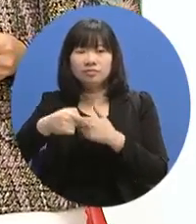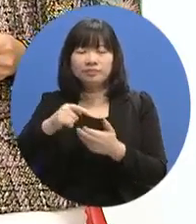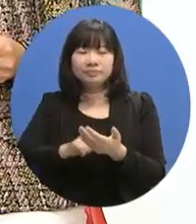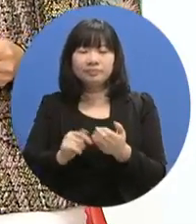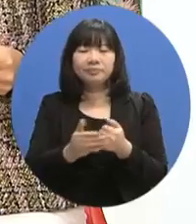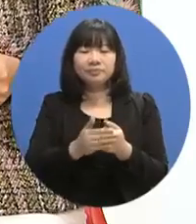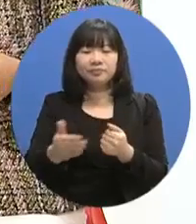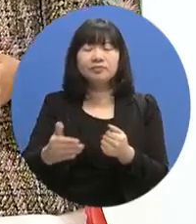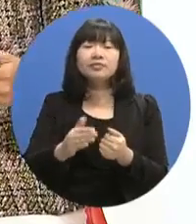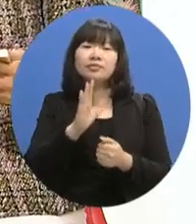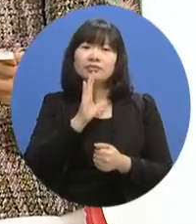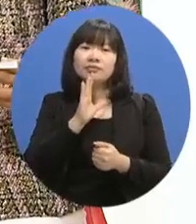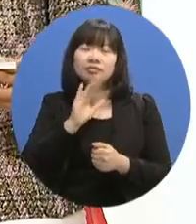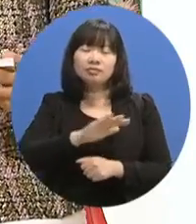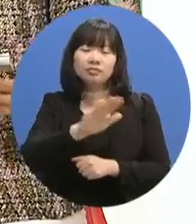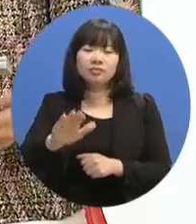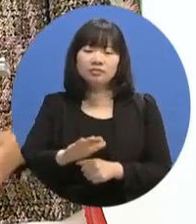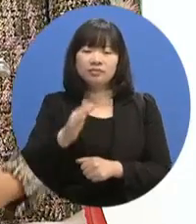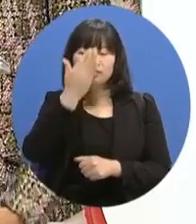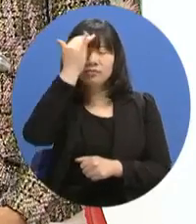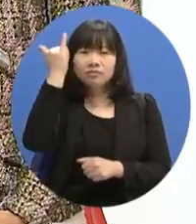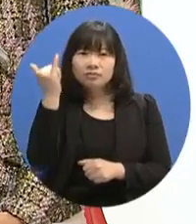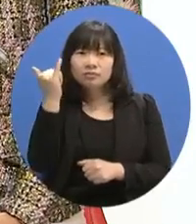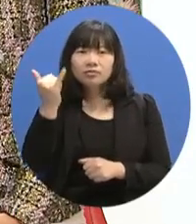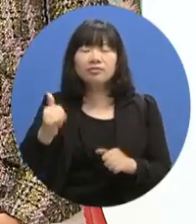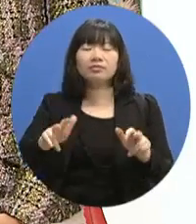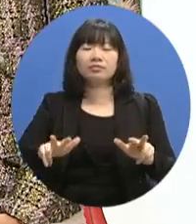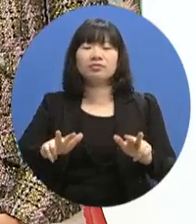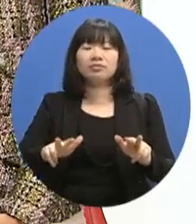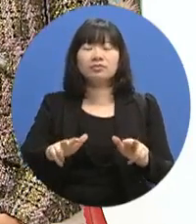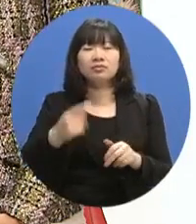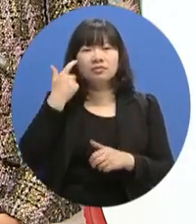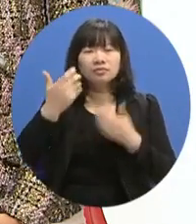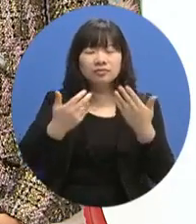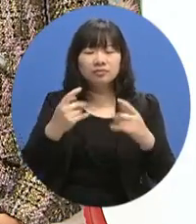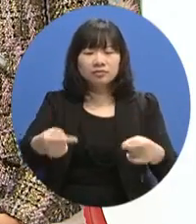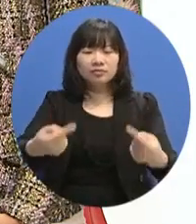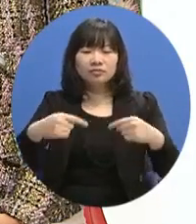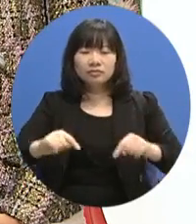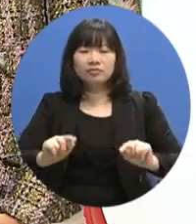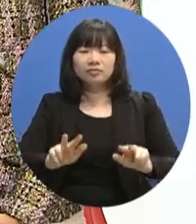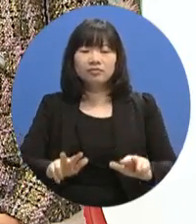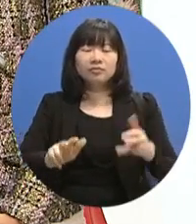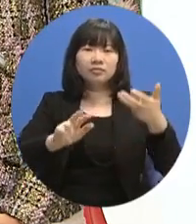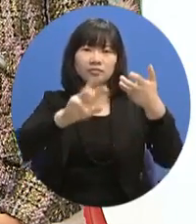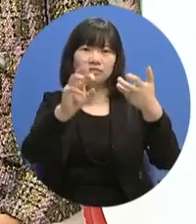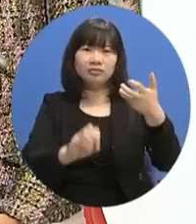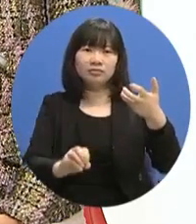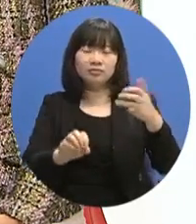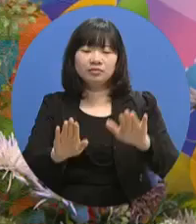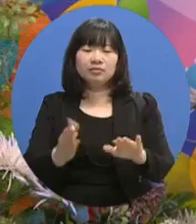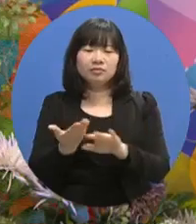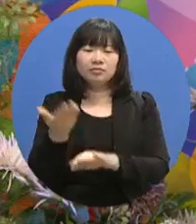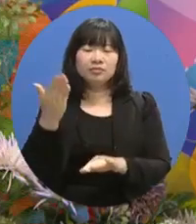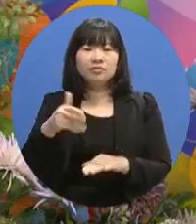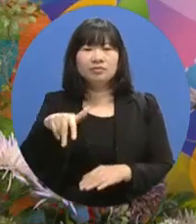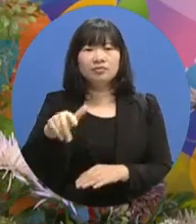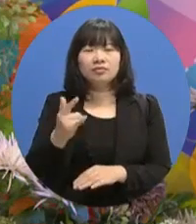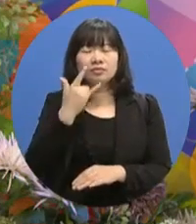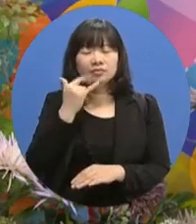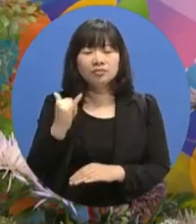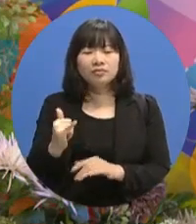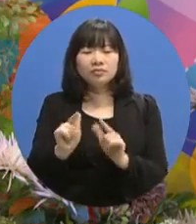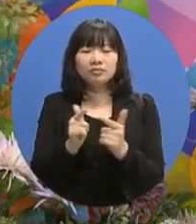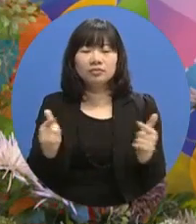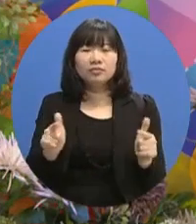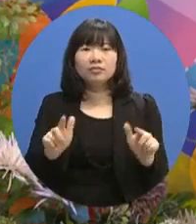거죠. 그런데요, 또 네. 우리의 이제 할아버지, 할머니 설문에 참여한 80% 이상의